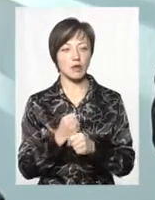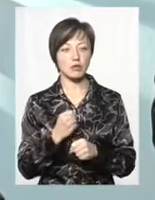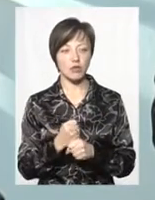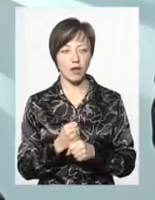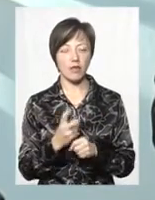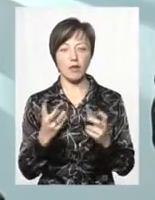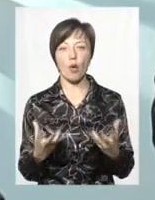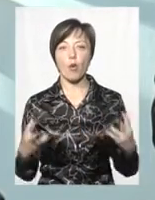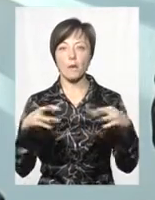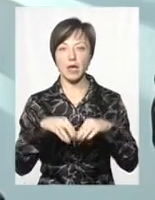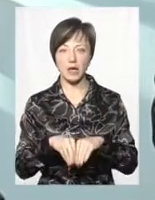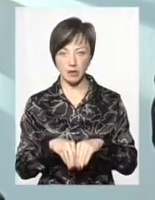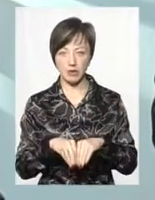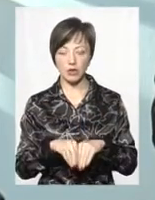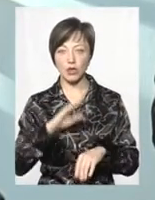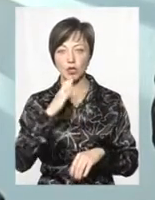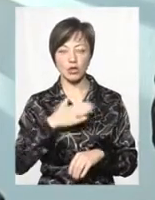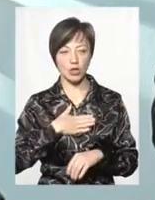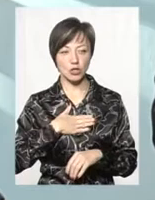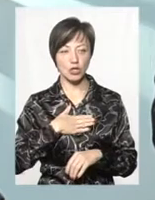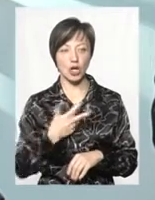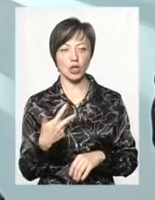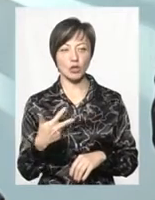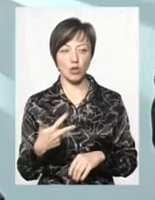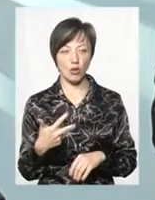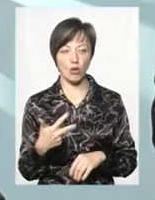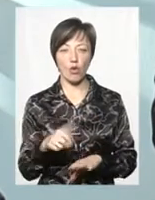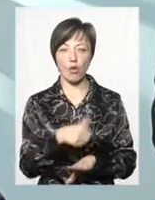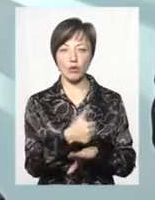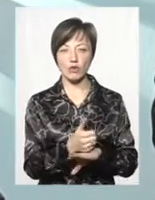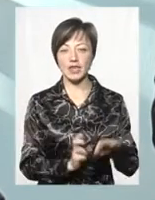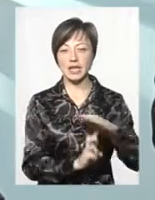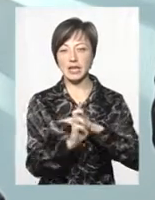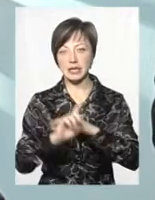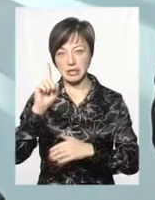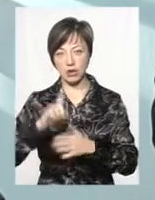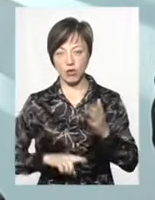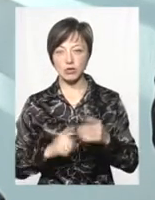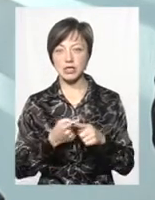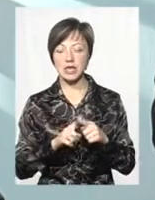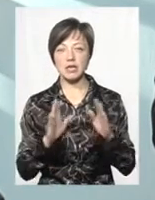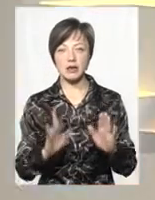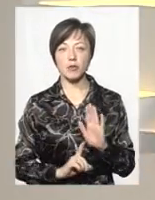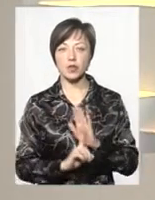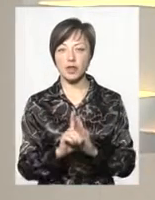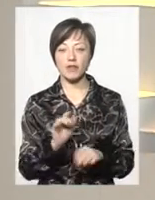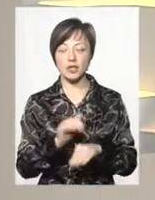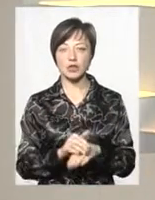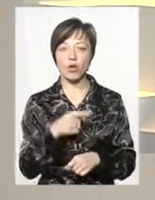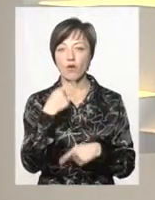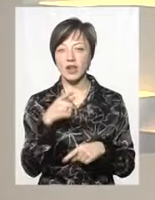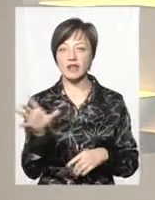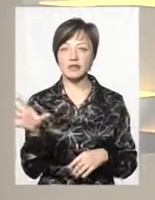на об'єднання наших 3 основних церков. От про те, що це тільки початок, фактично говорили всі